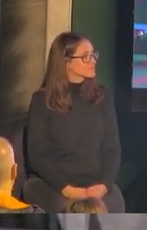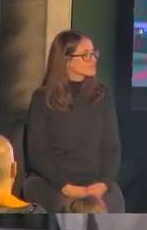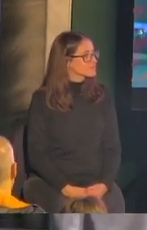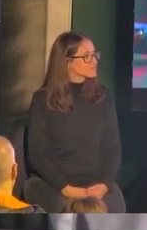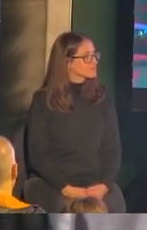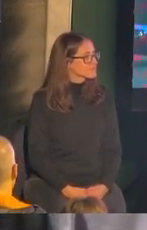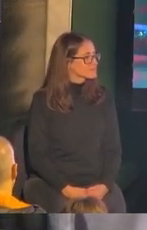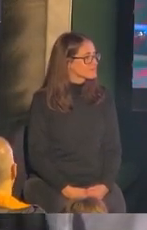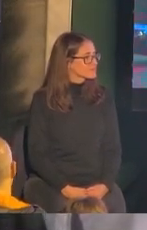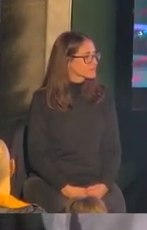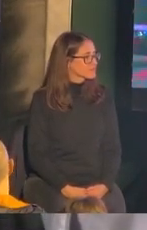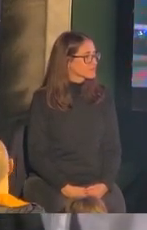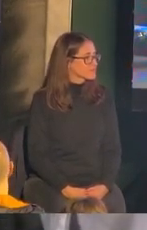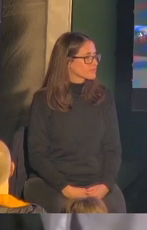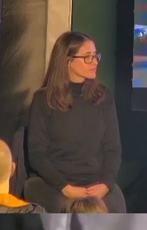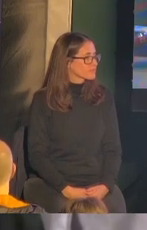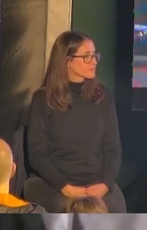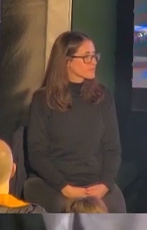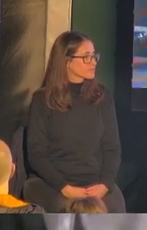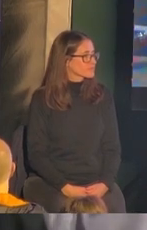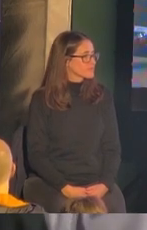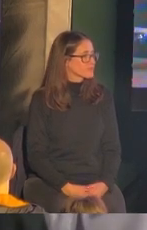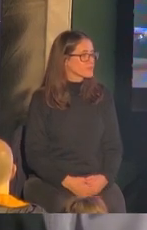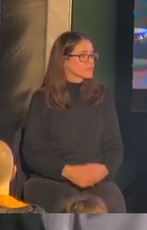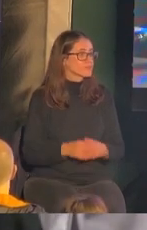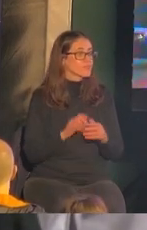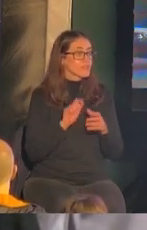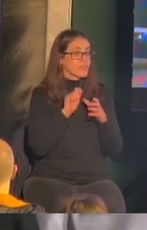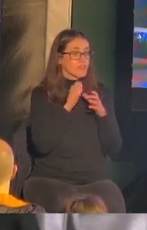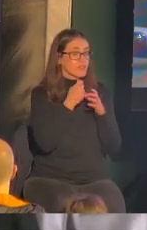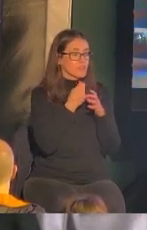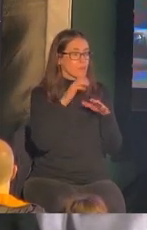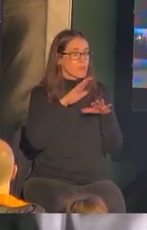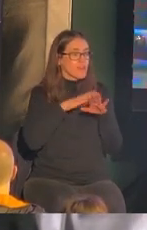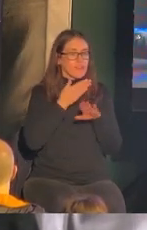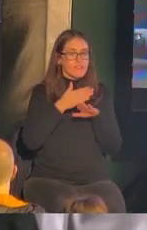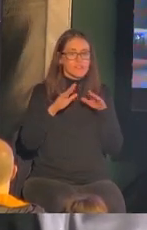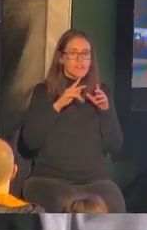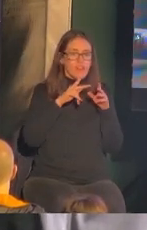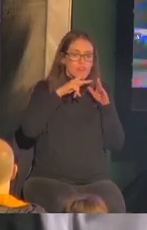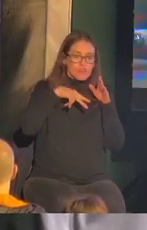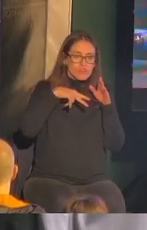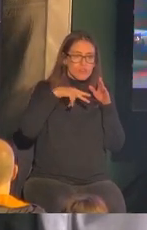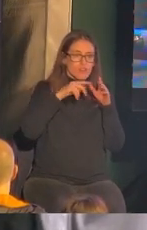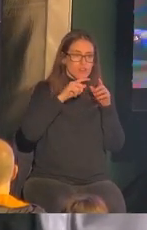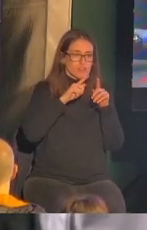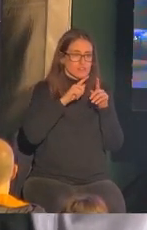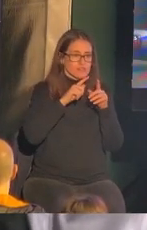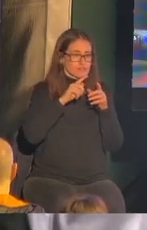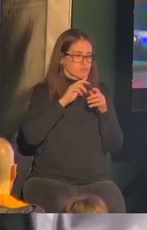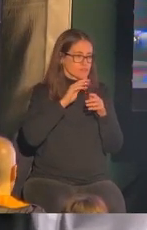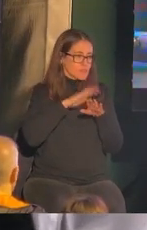I el que faig és anar-lo girant perquè no em quedi la gota caiguda